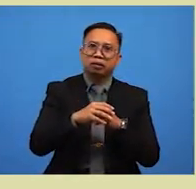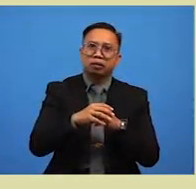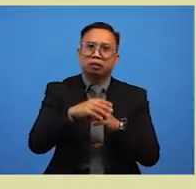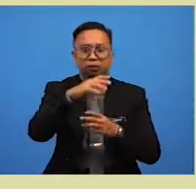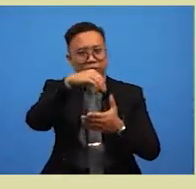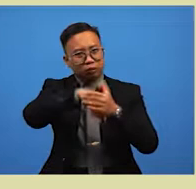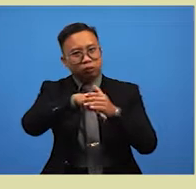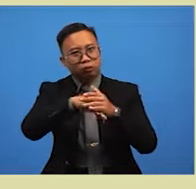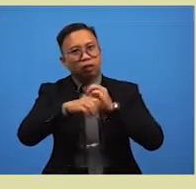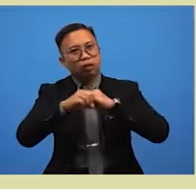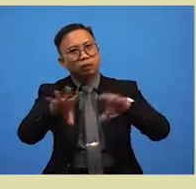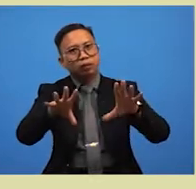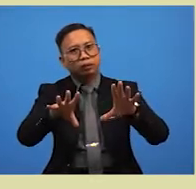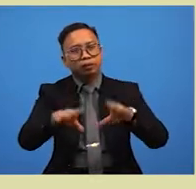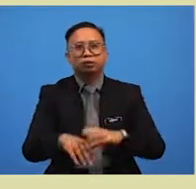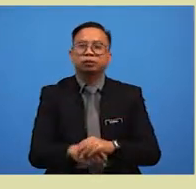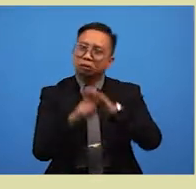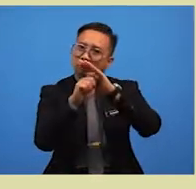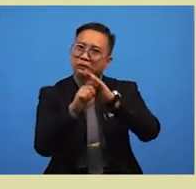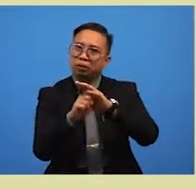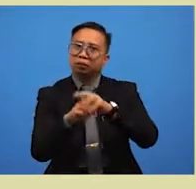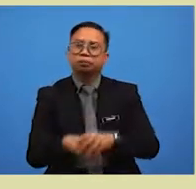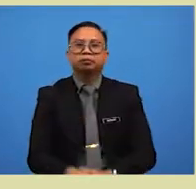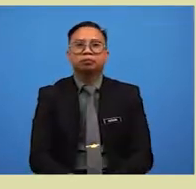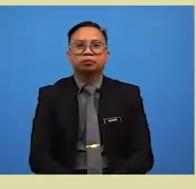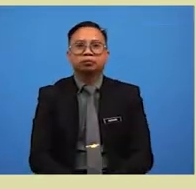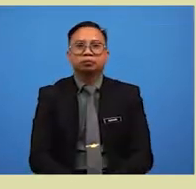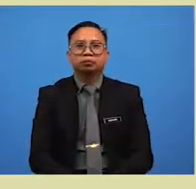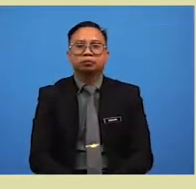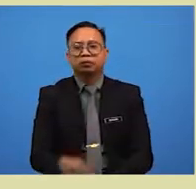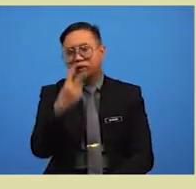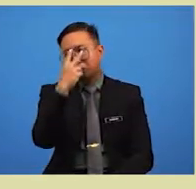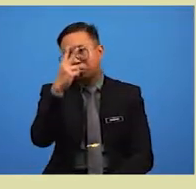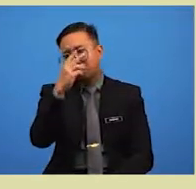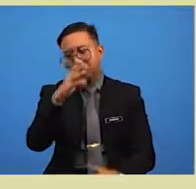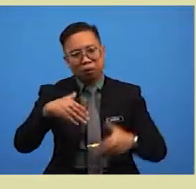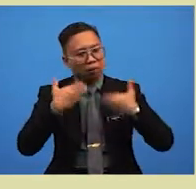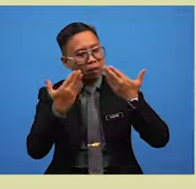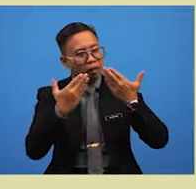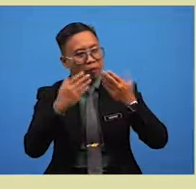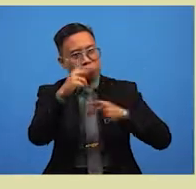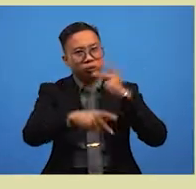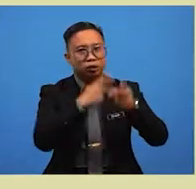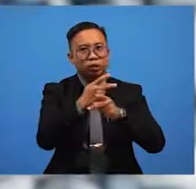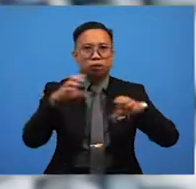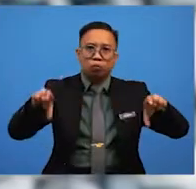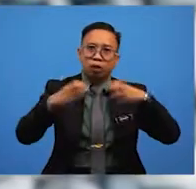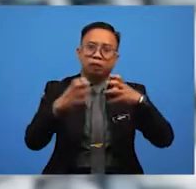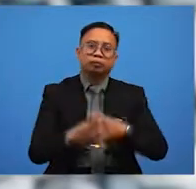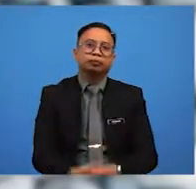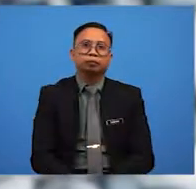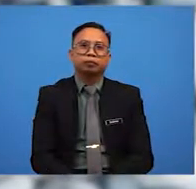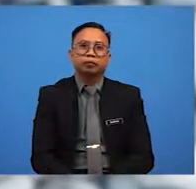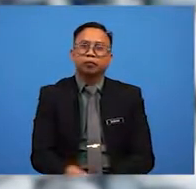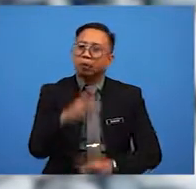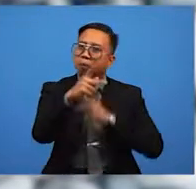dan pelepasan tekanan. Marilah kita memahami setiap proses dan cara tindakannya.